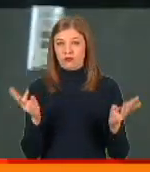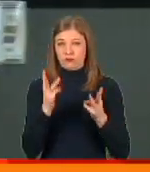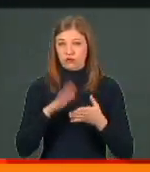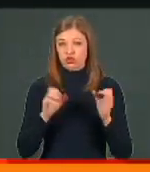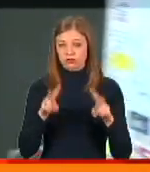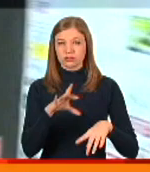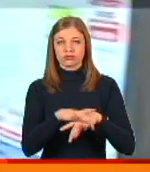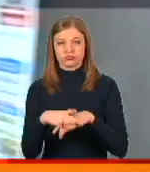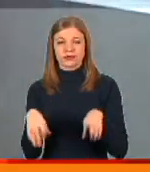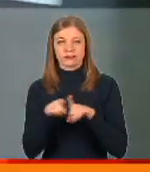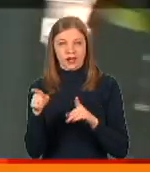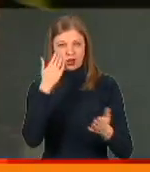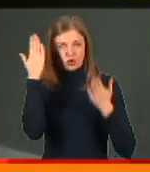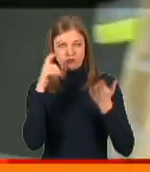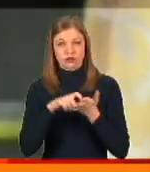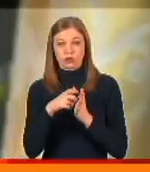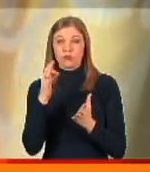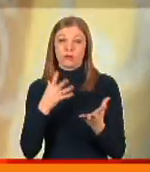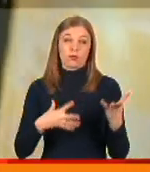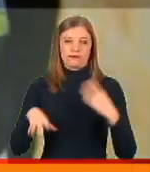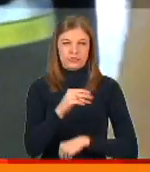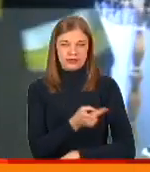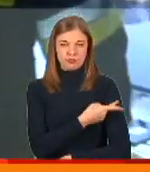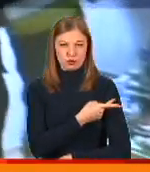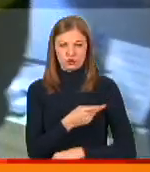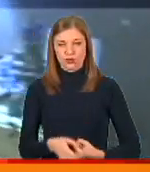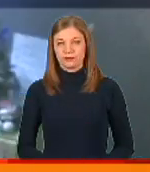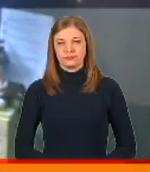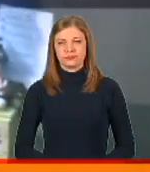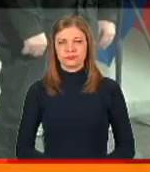безпеки виявили в таких розважальних кімнатах по всій Польщі.